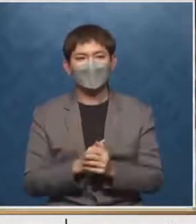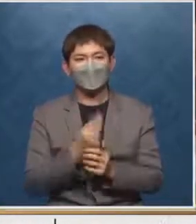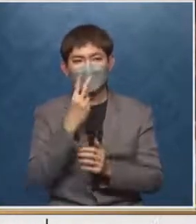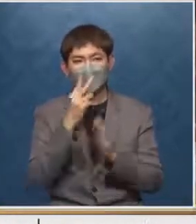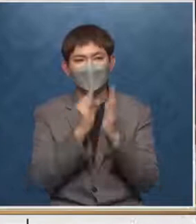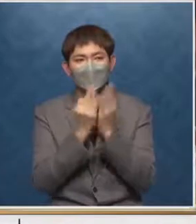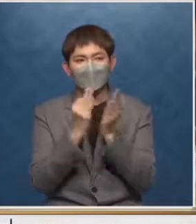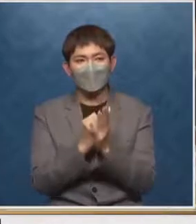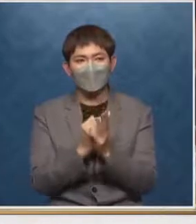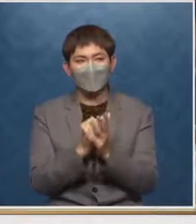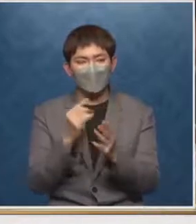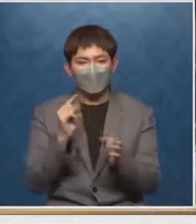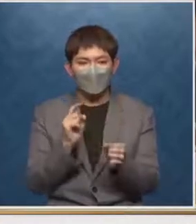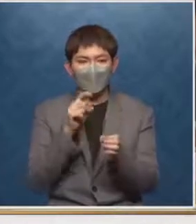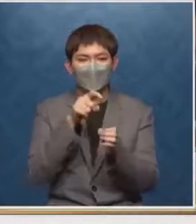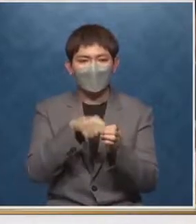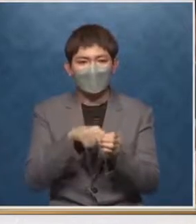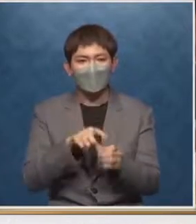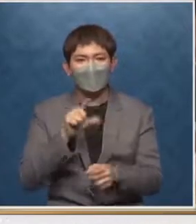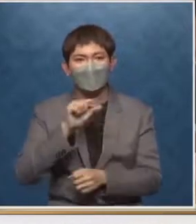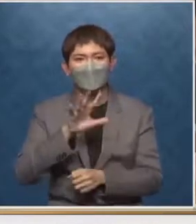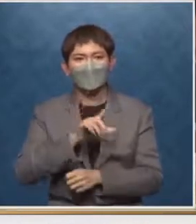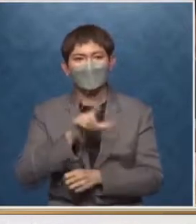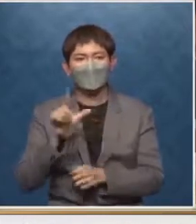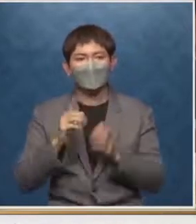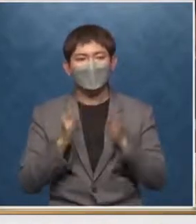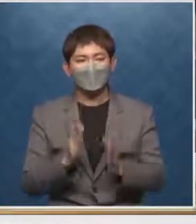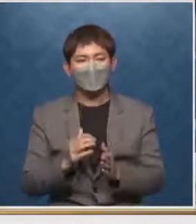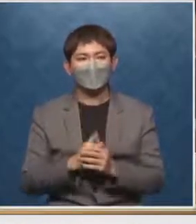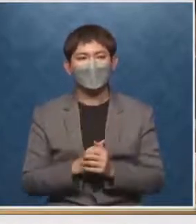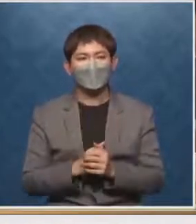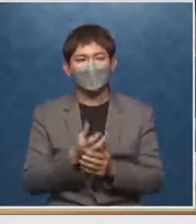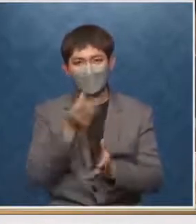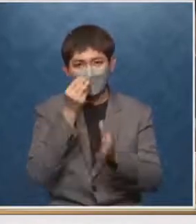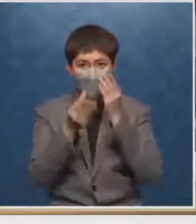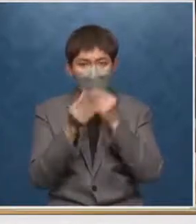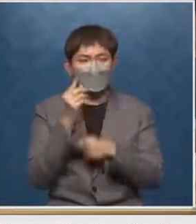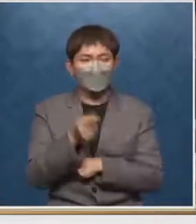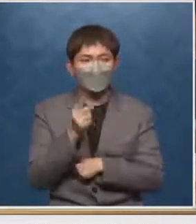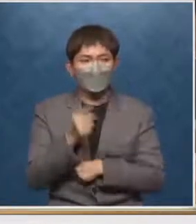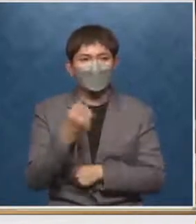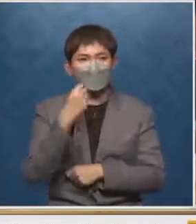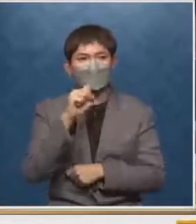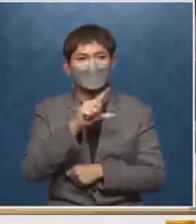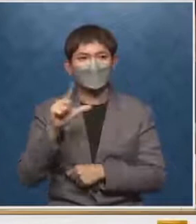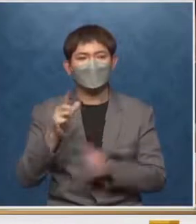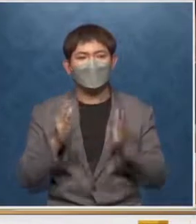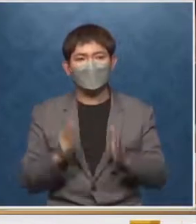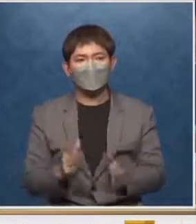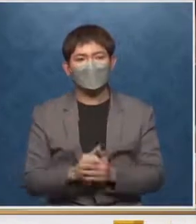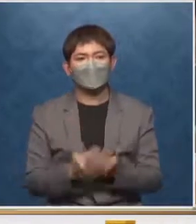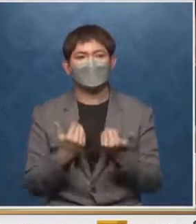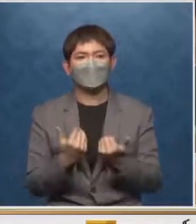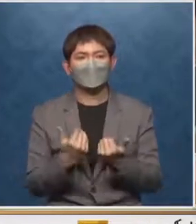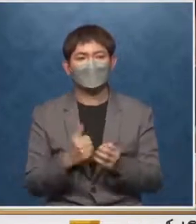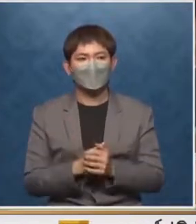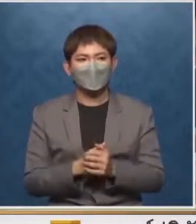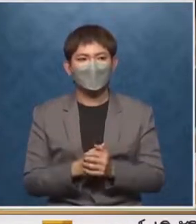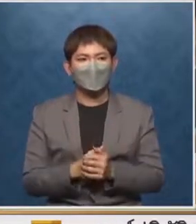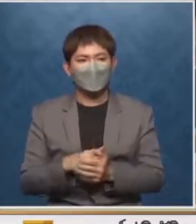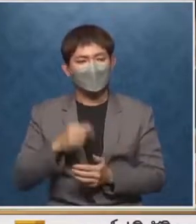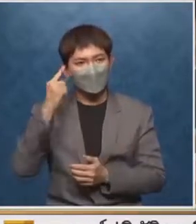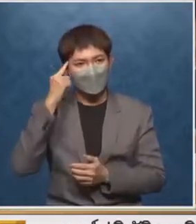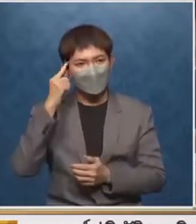Facebook นะครับมีคนเข้าถึง25ล้านรายแล้วก็ที่เข้ารับชมจริง10ล้านรายนะครับเพราะฉะนั้นก็คิดว่าเร